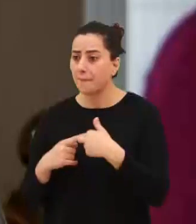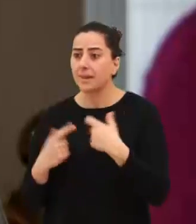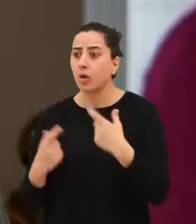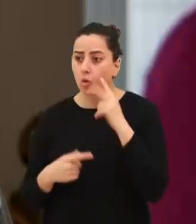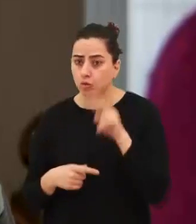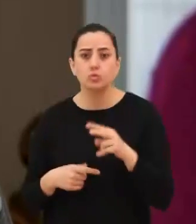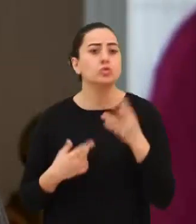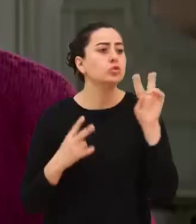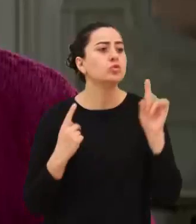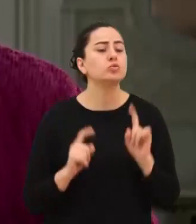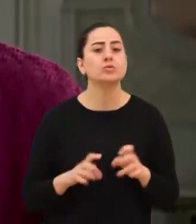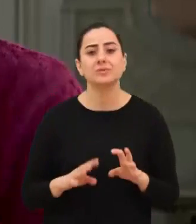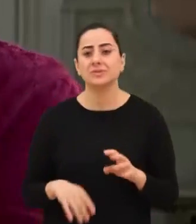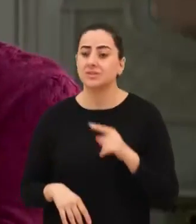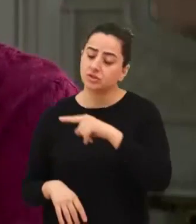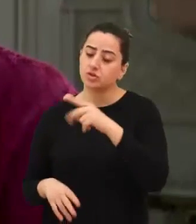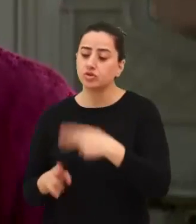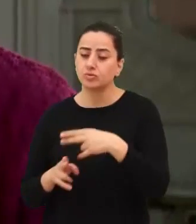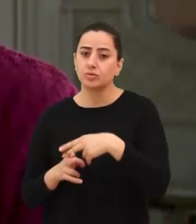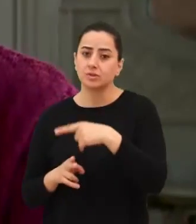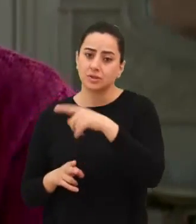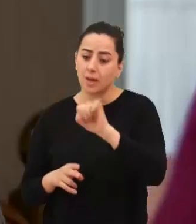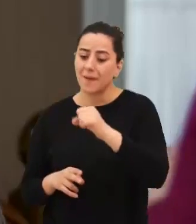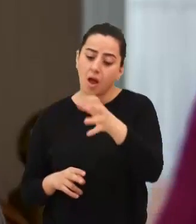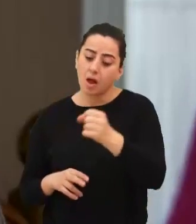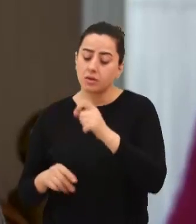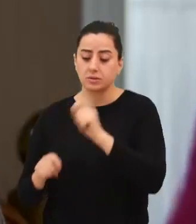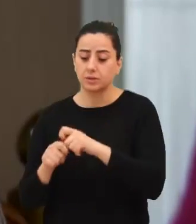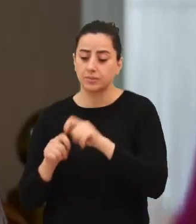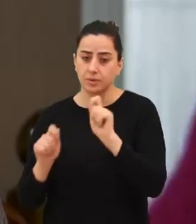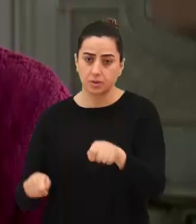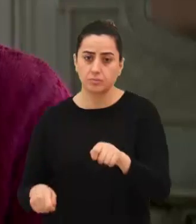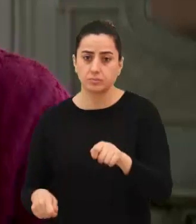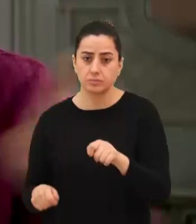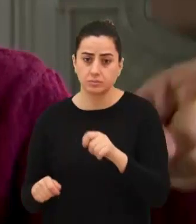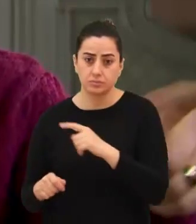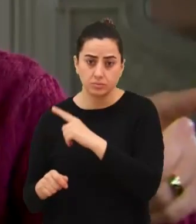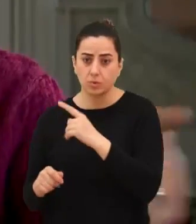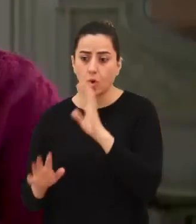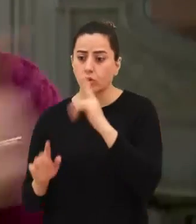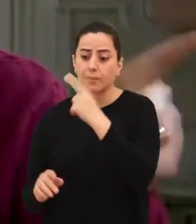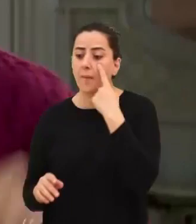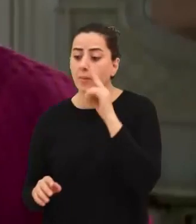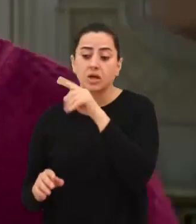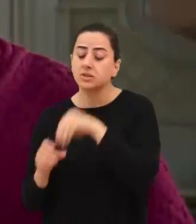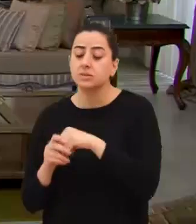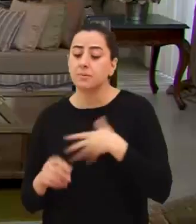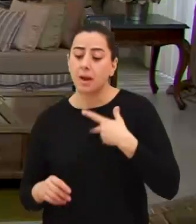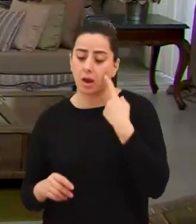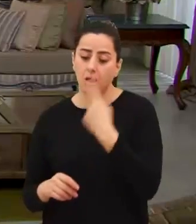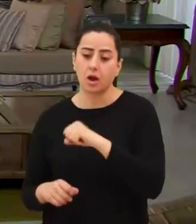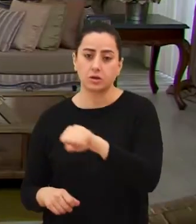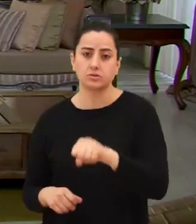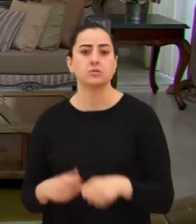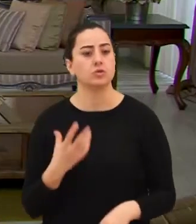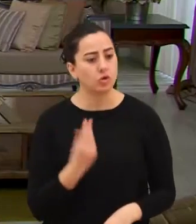mü? Görmedim efendim. Ey git o kapının kolunu bir an önce vidasını bul. Bakmadım bir o oda kaldı. Kapıyı açalım hadi. Tabii